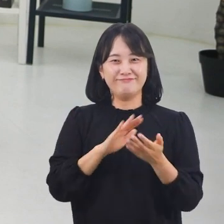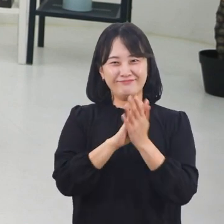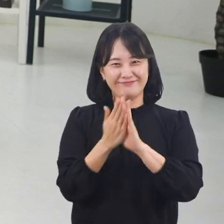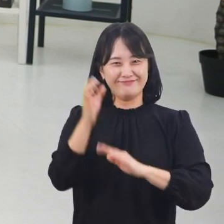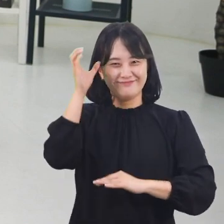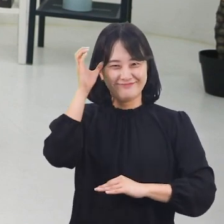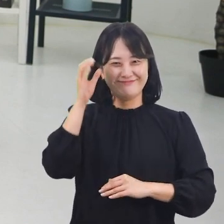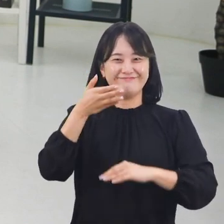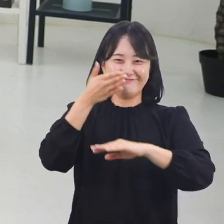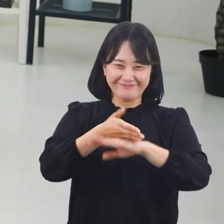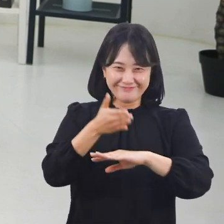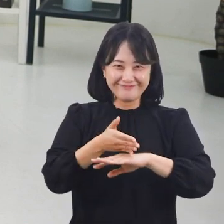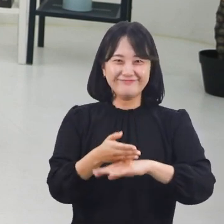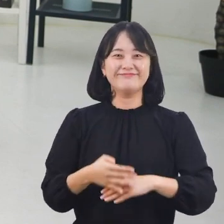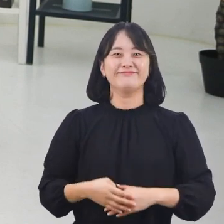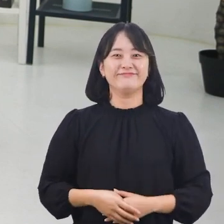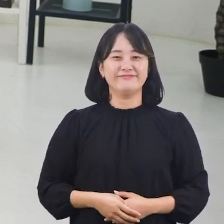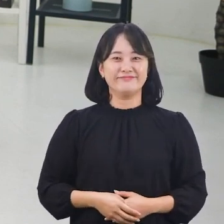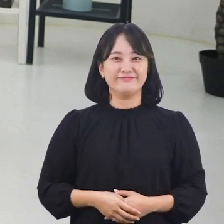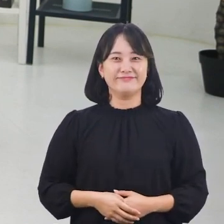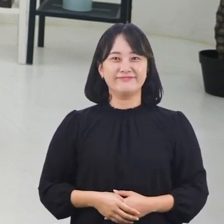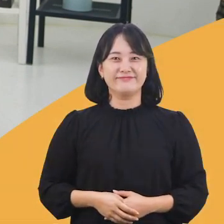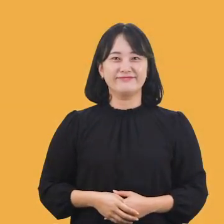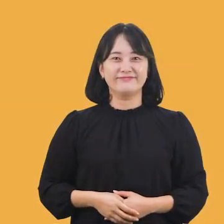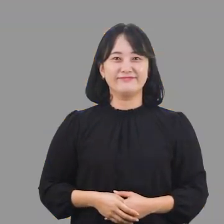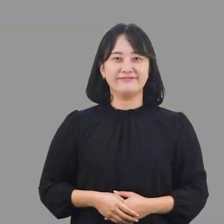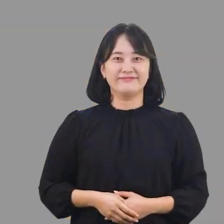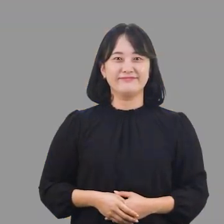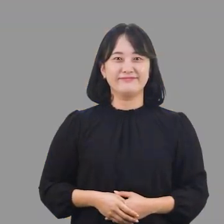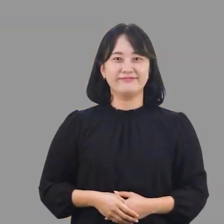기원합니다. 고맙습니다.